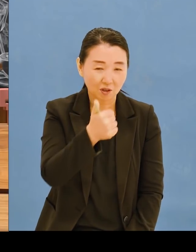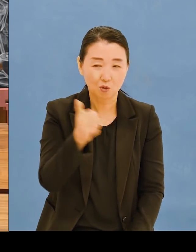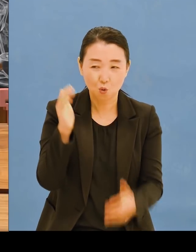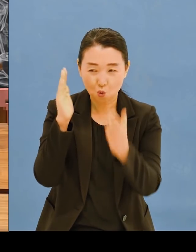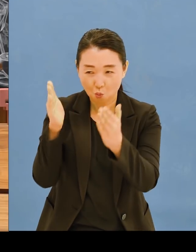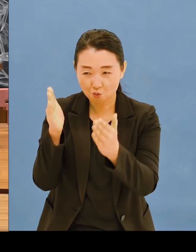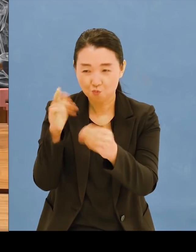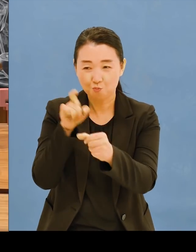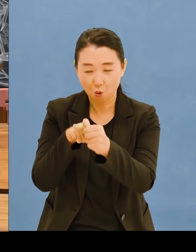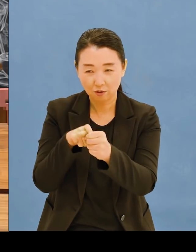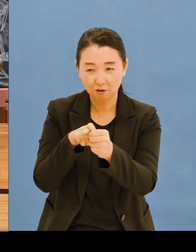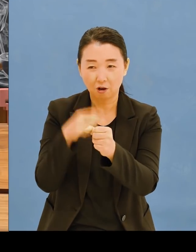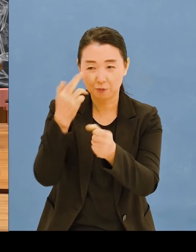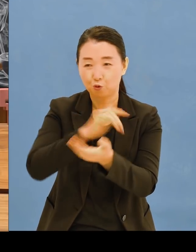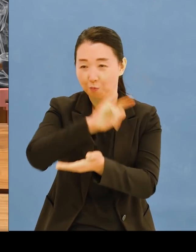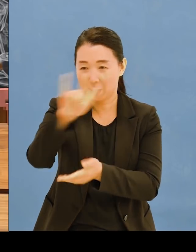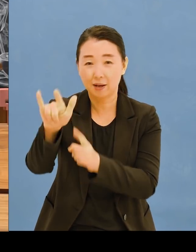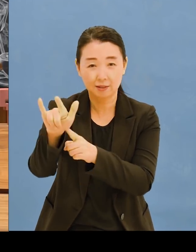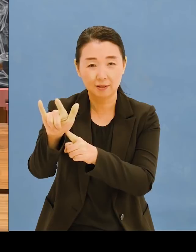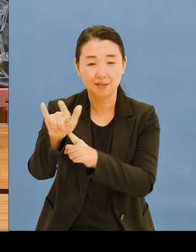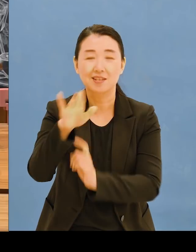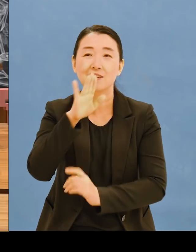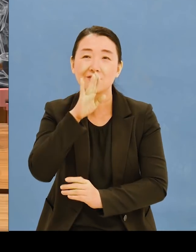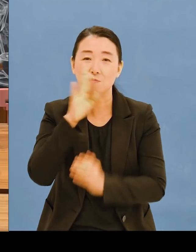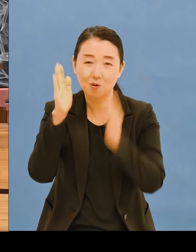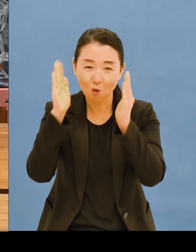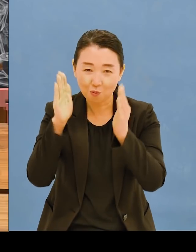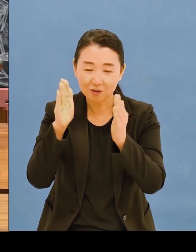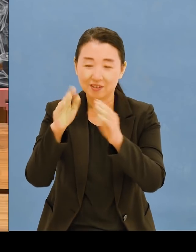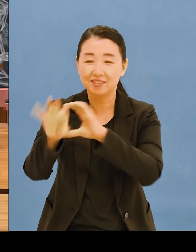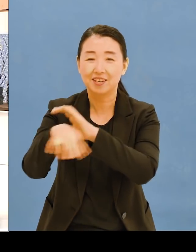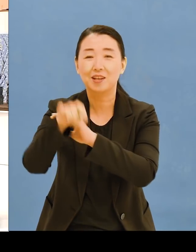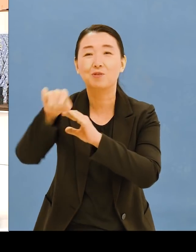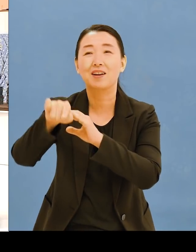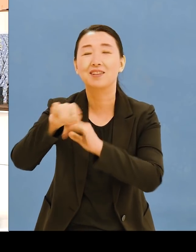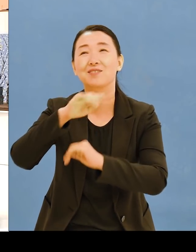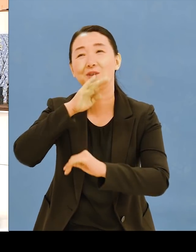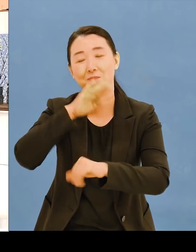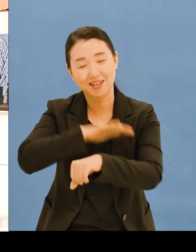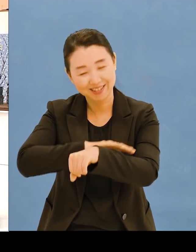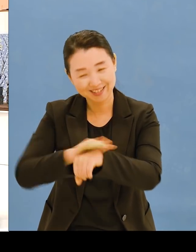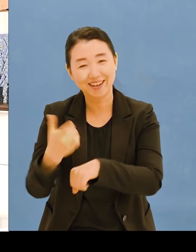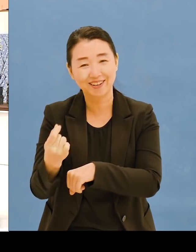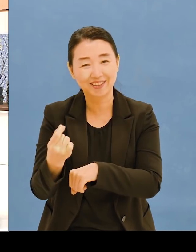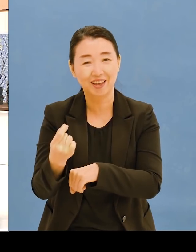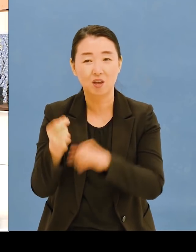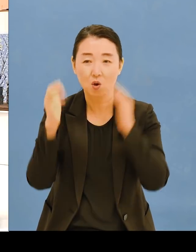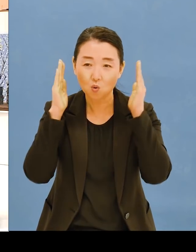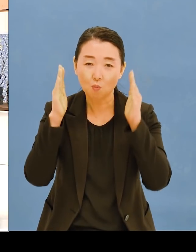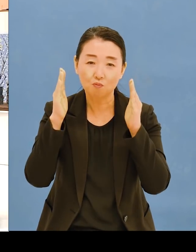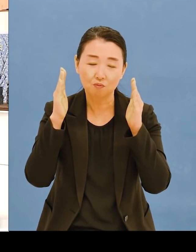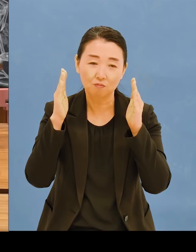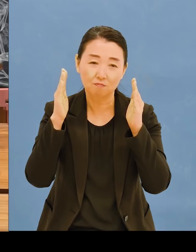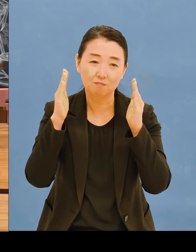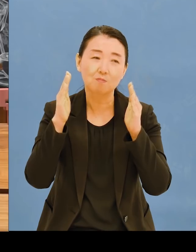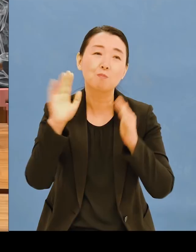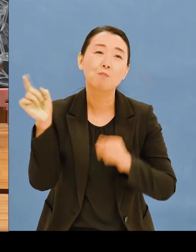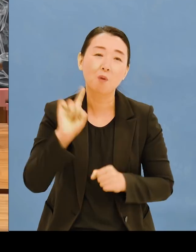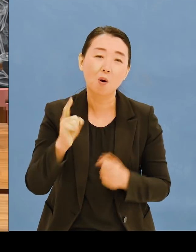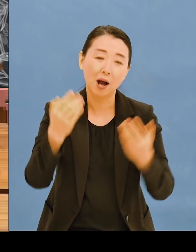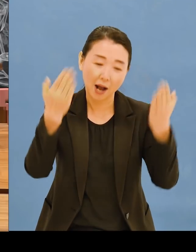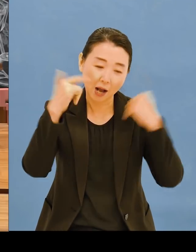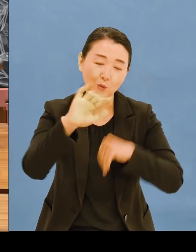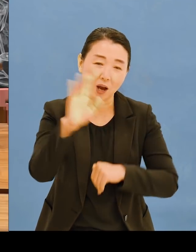공부를 하기 위해서 그곳으로 떠나셨지만 진짜 공부는 그 세탁소에서 이루어졌다라고 생각이 들어요. 공부는 학교에서 하는 게 아니고 바로